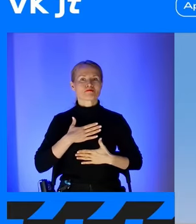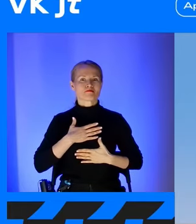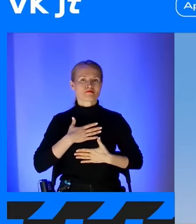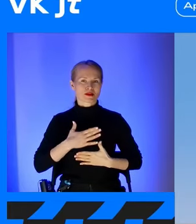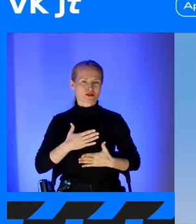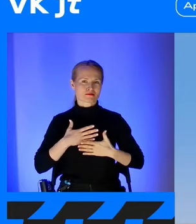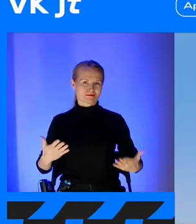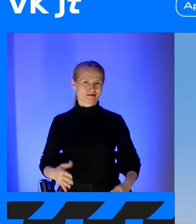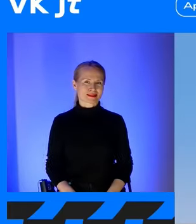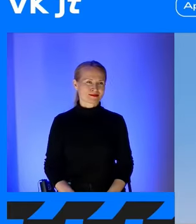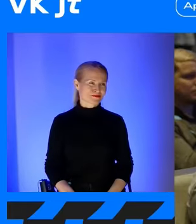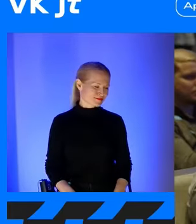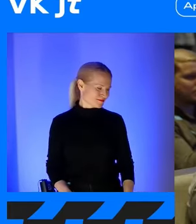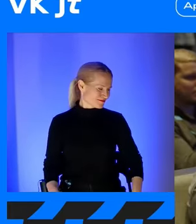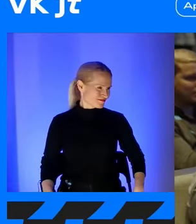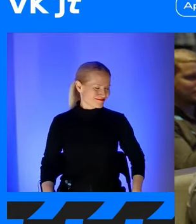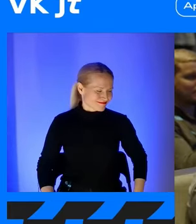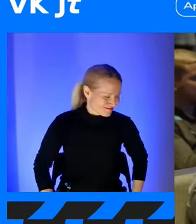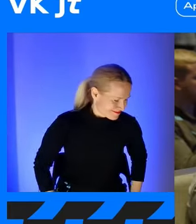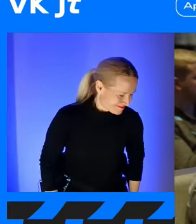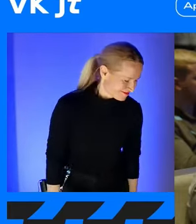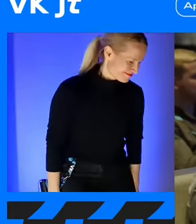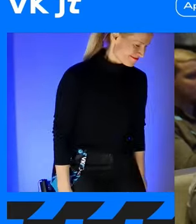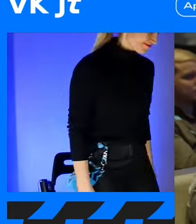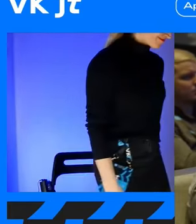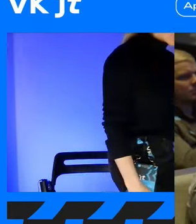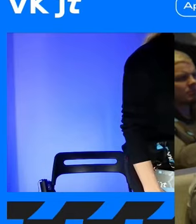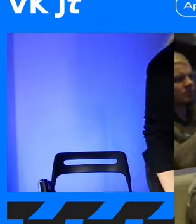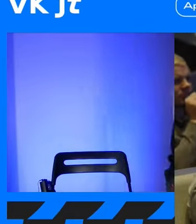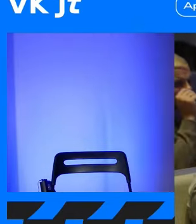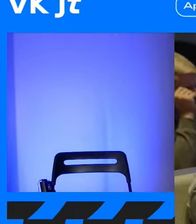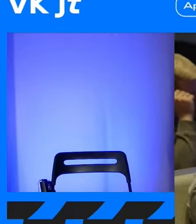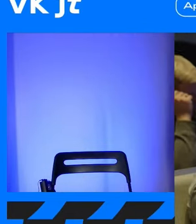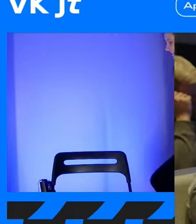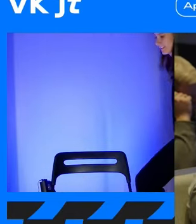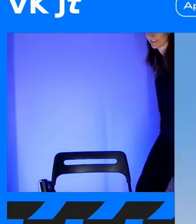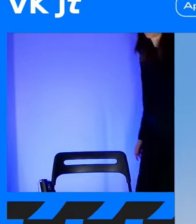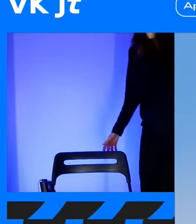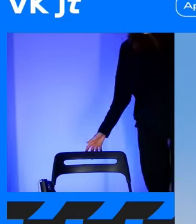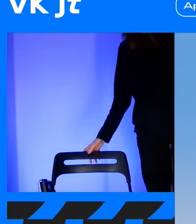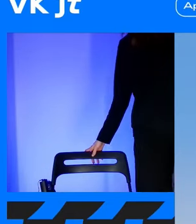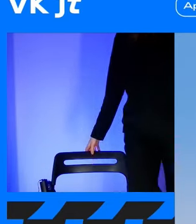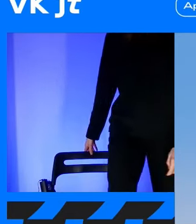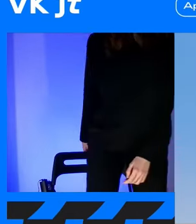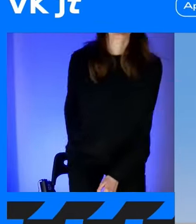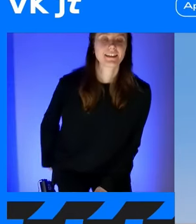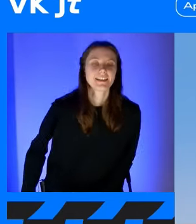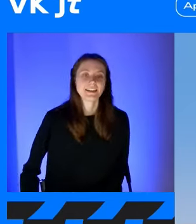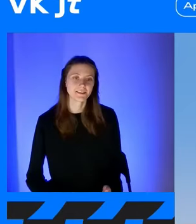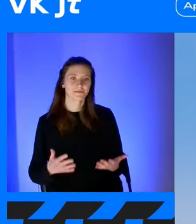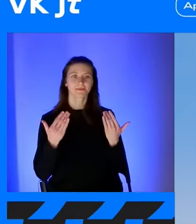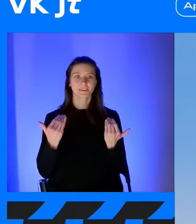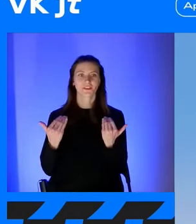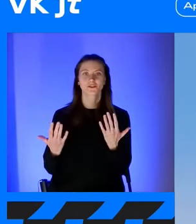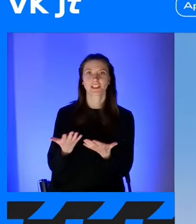лучшие очень рад вас всех здесь видеть А теперь я готов к сложным каверзный вопросам